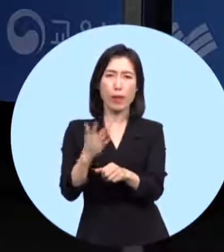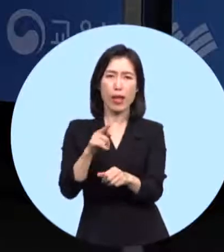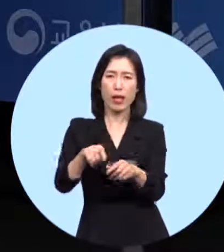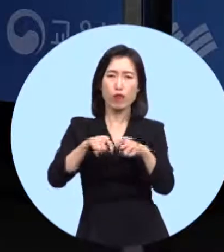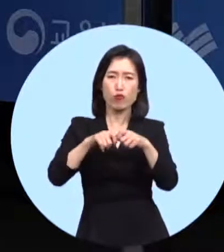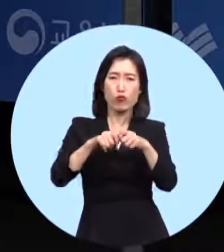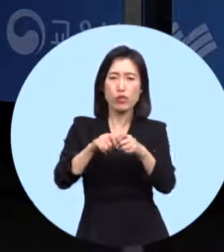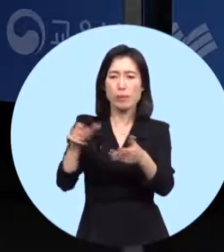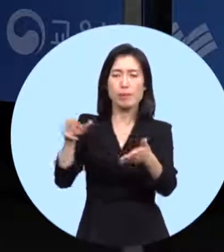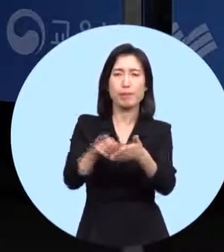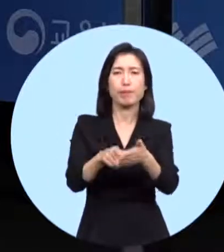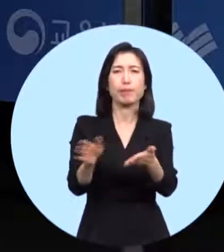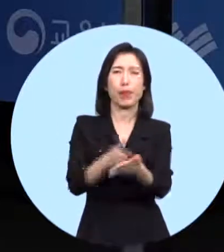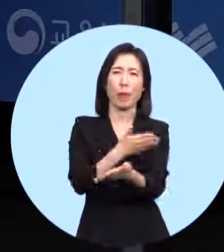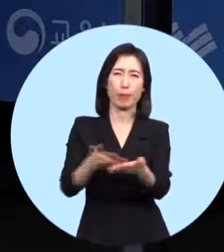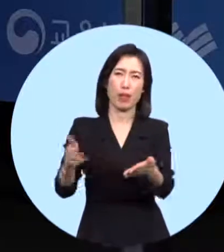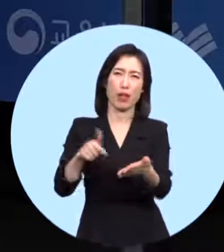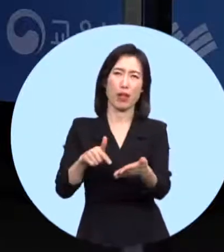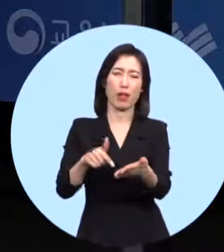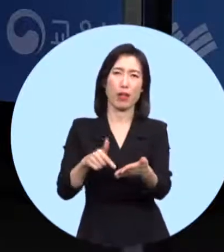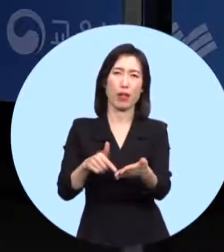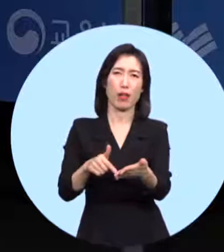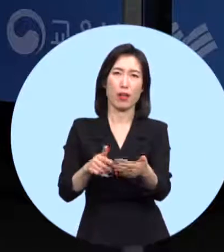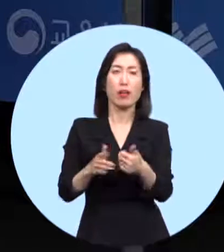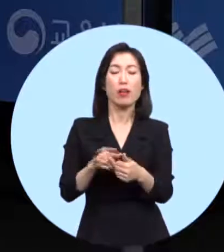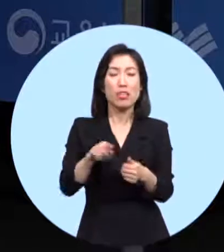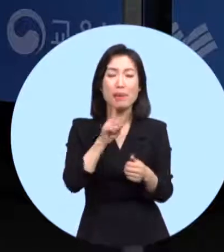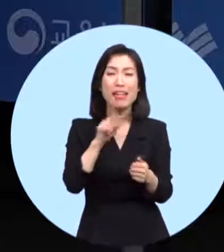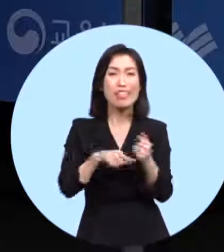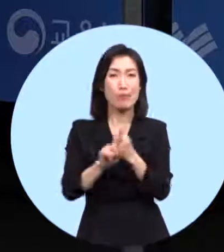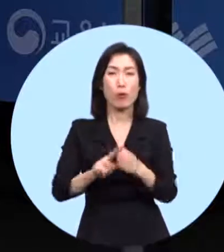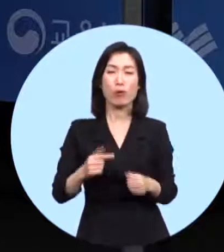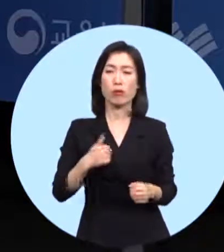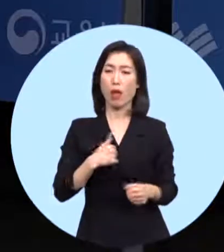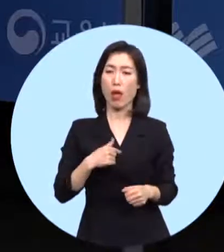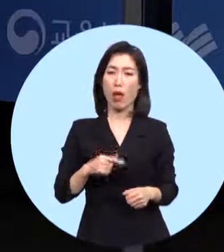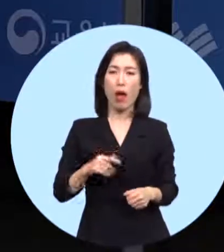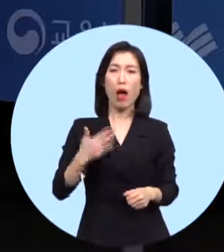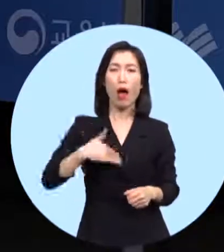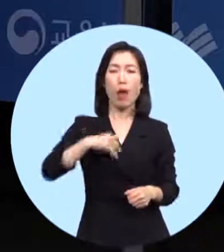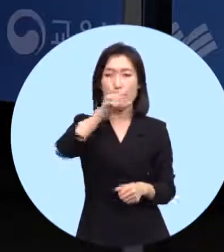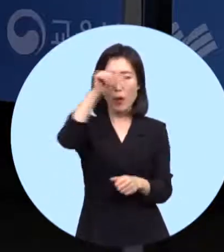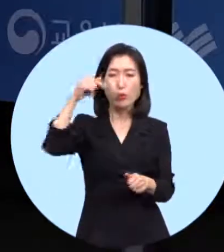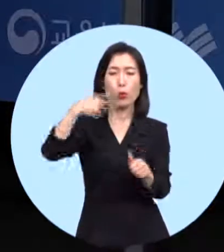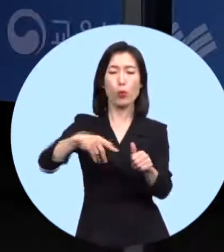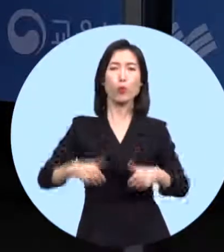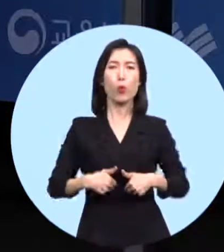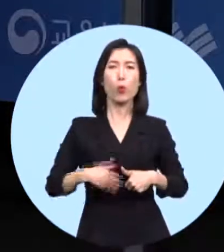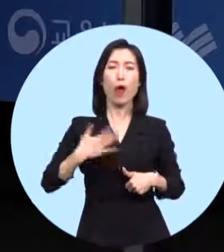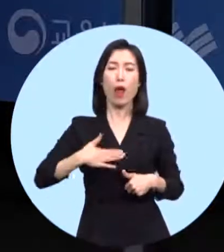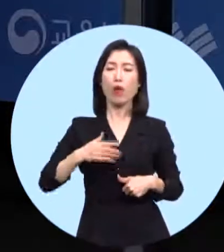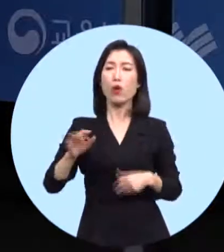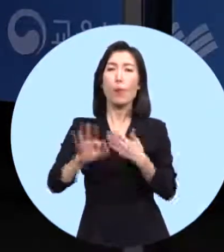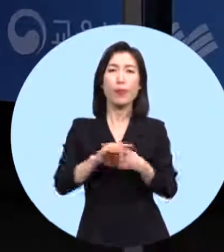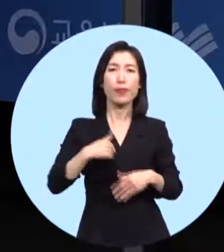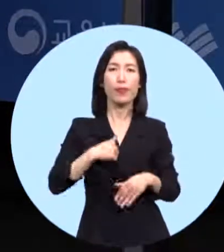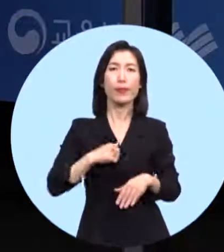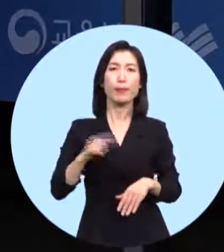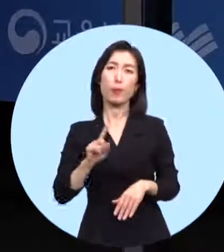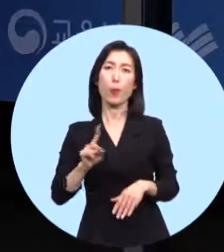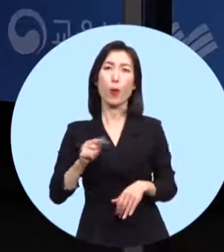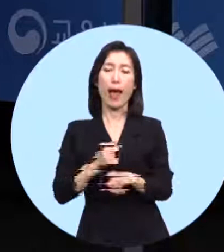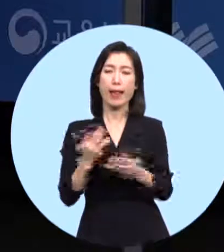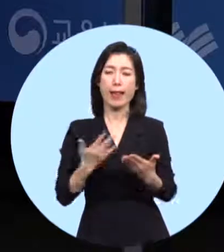명시가 없다는 점일 것입니다. 그 일을 내가 할 일이 무엇인지를 분명히 알고 있는 속에서 그